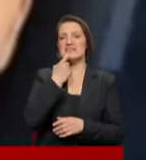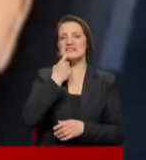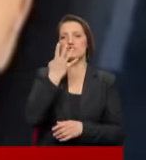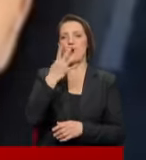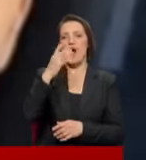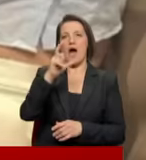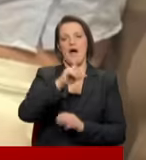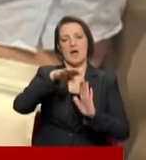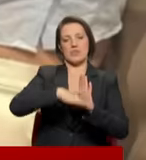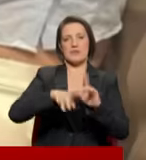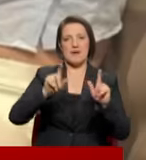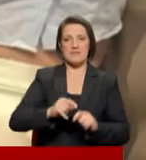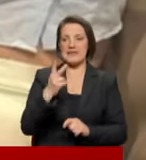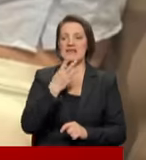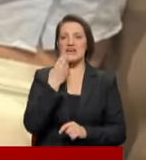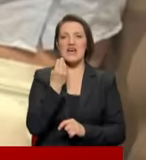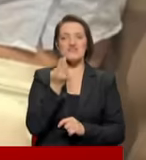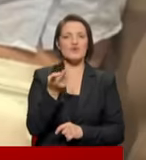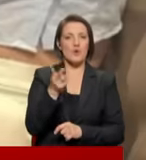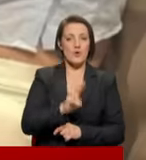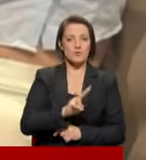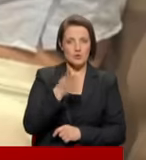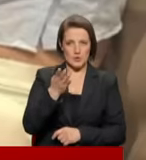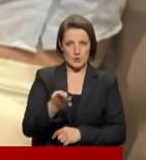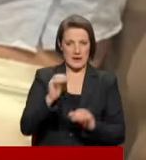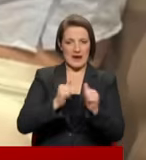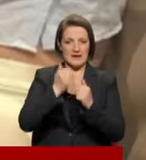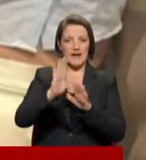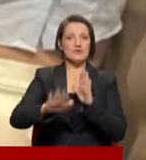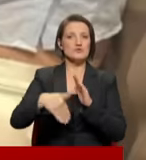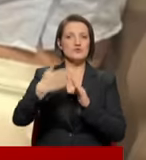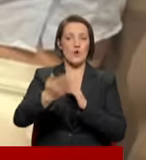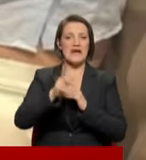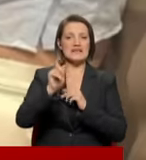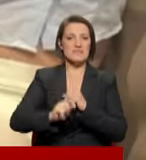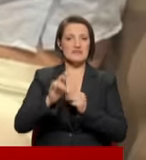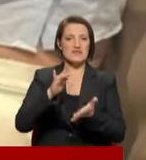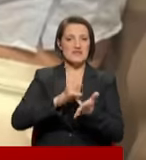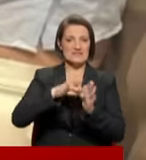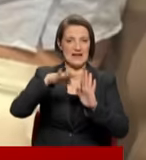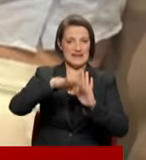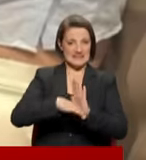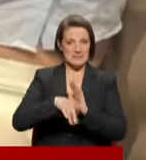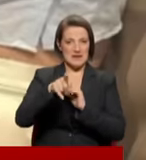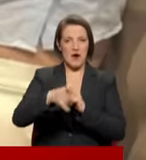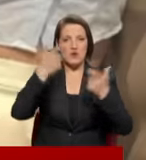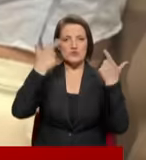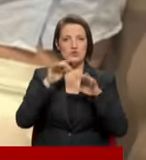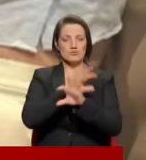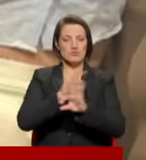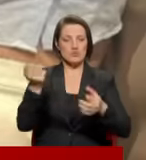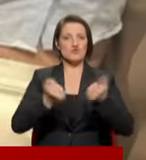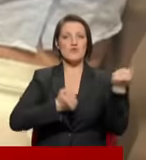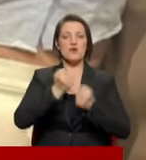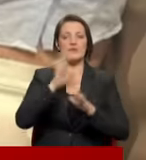aya indirdi. İki gencin hayattan koptuğu cinayet gibi kazanın ardından uygulanan ceza indirimiyle o sorumsuz